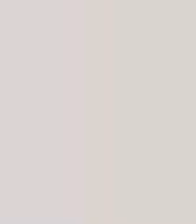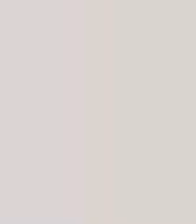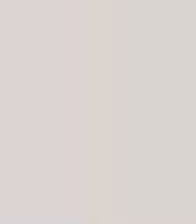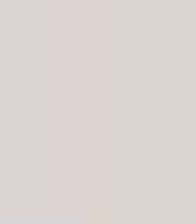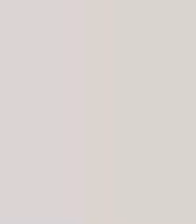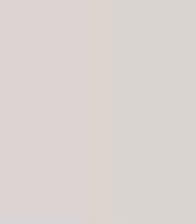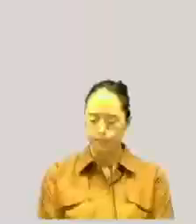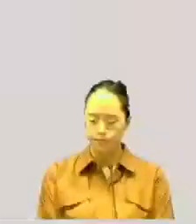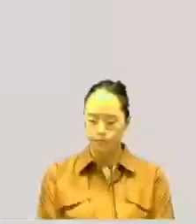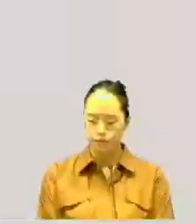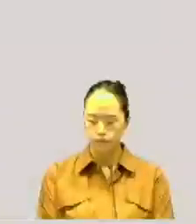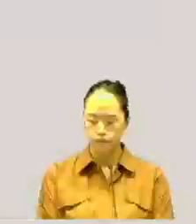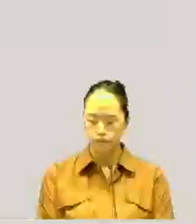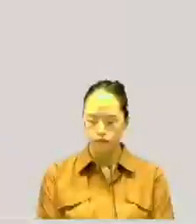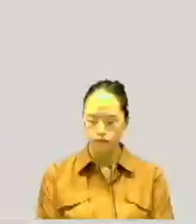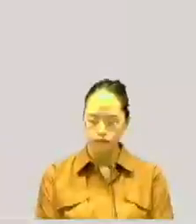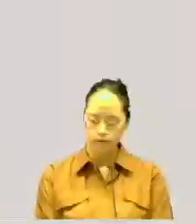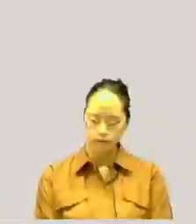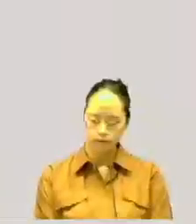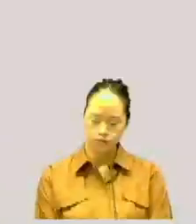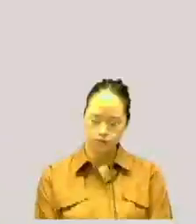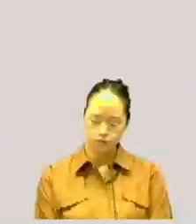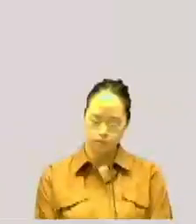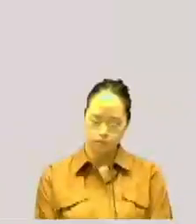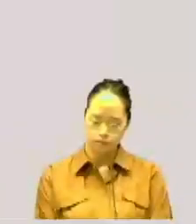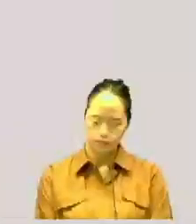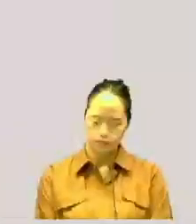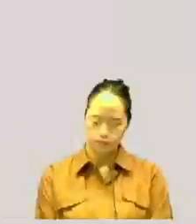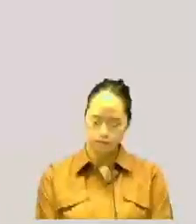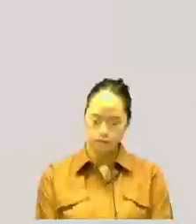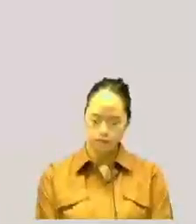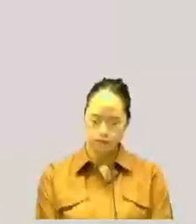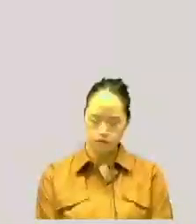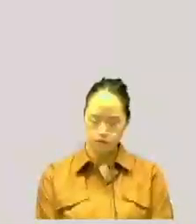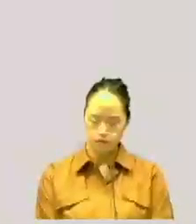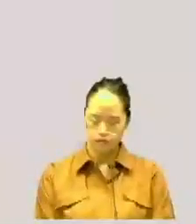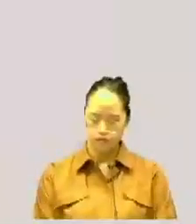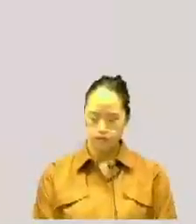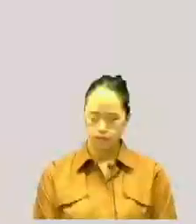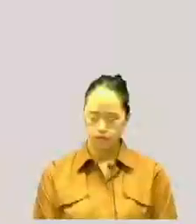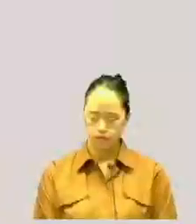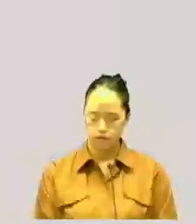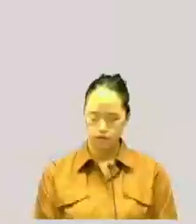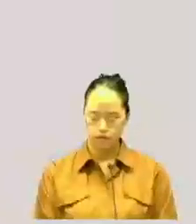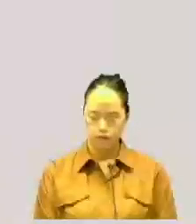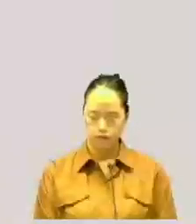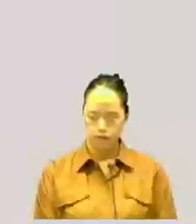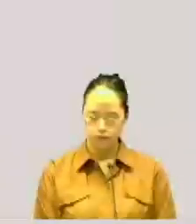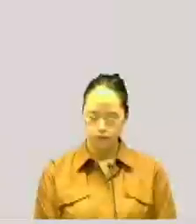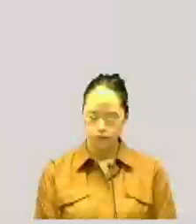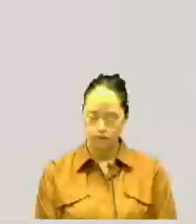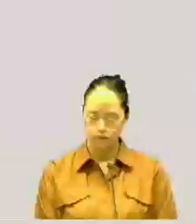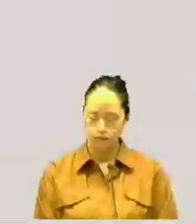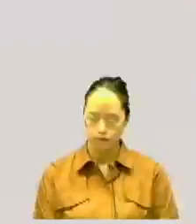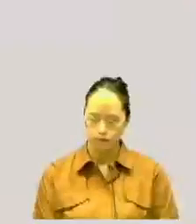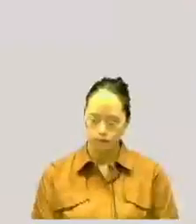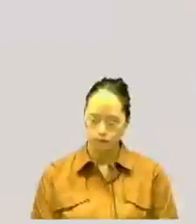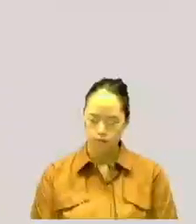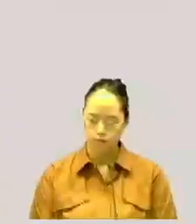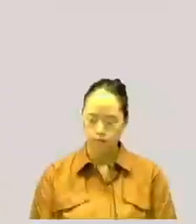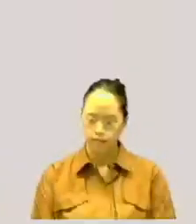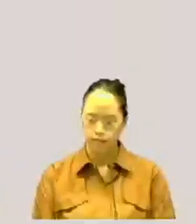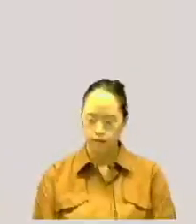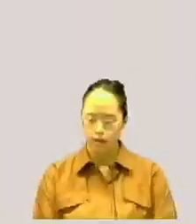严肃，然后他们谈论的都是一些非常这个芝麻点的小事，我们管这个叫做浪费时